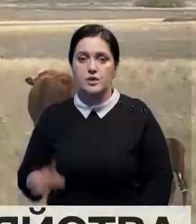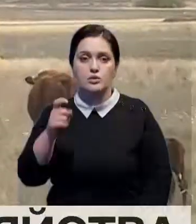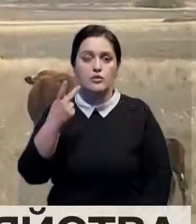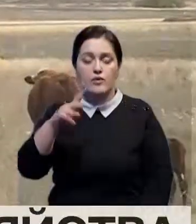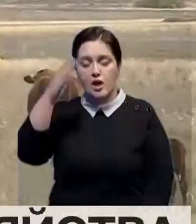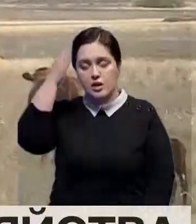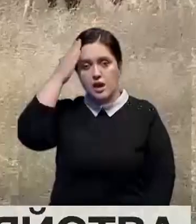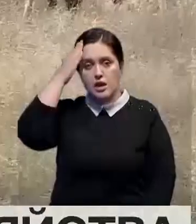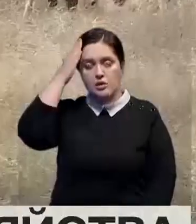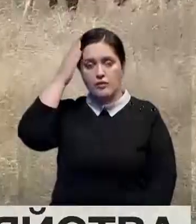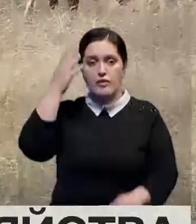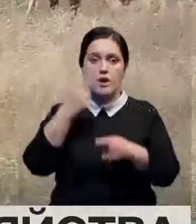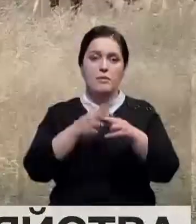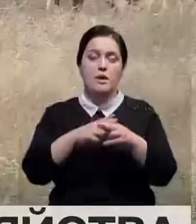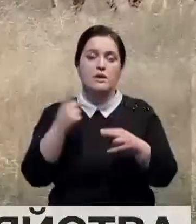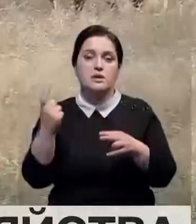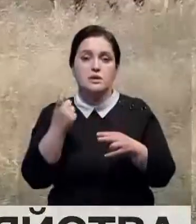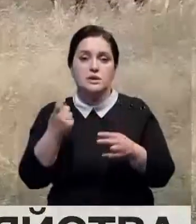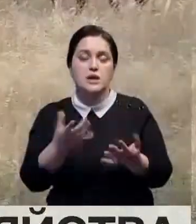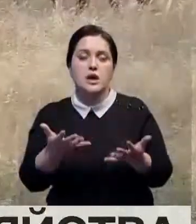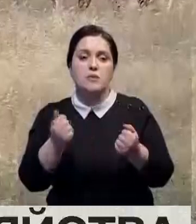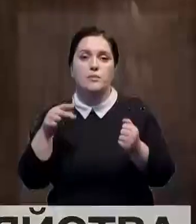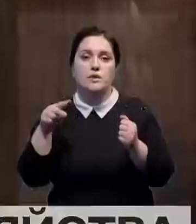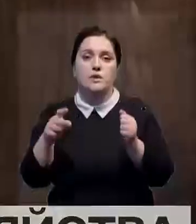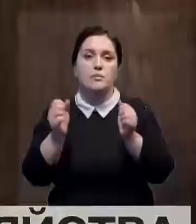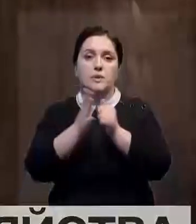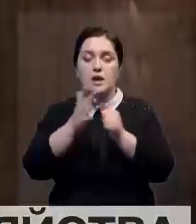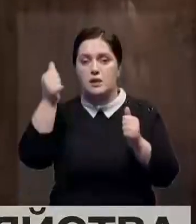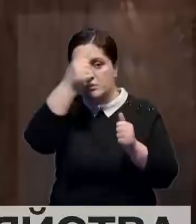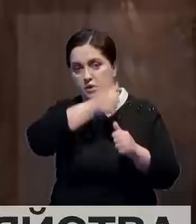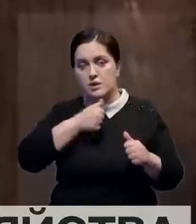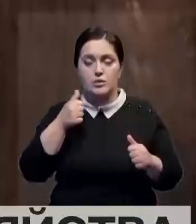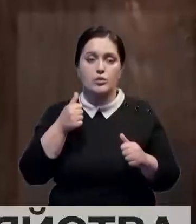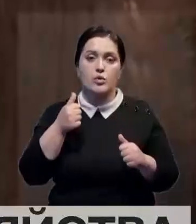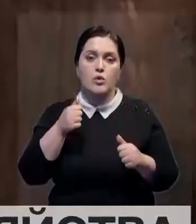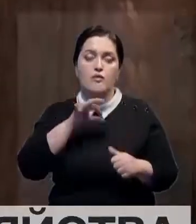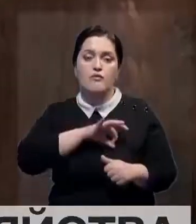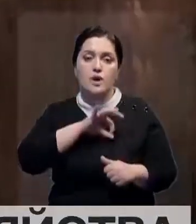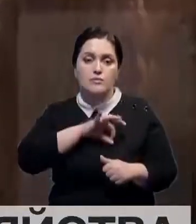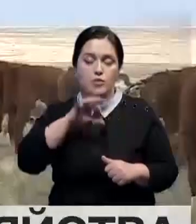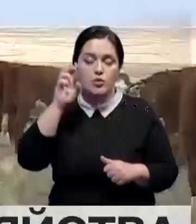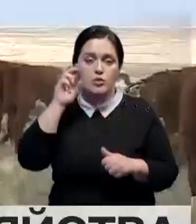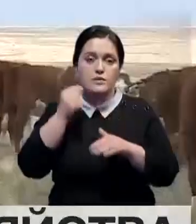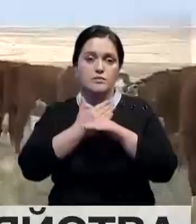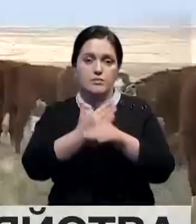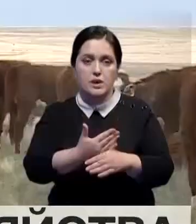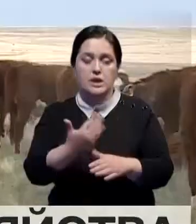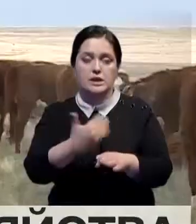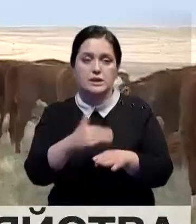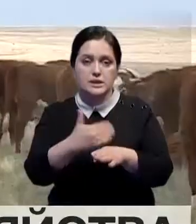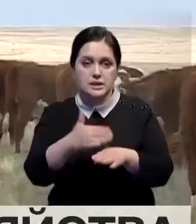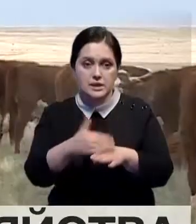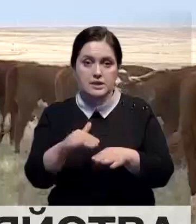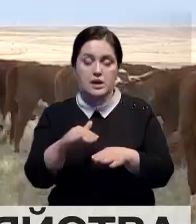голов крупного рогатого скота в этом хозяйстве приобрели в 2015 году. Для этого воспользовались поддержкой аграрной кредитной